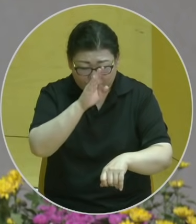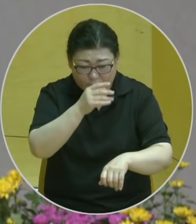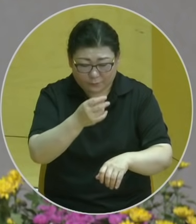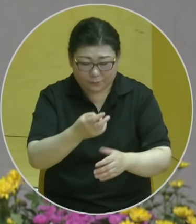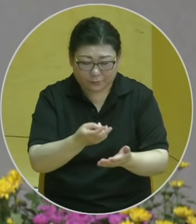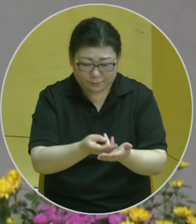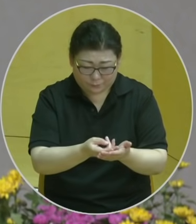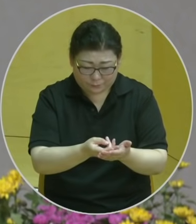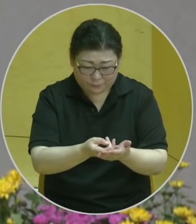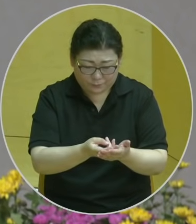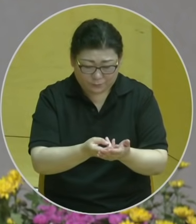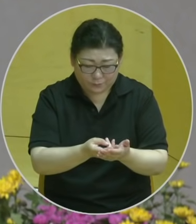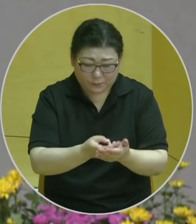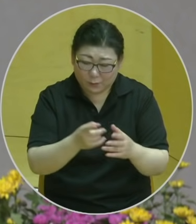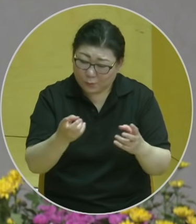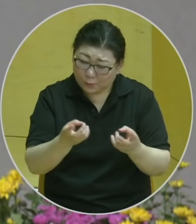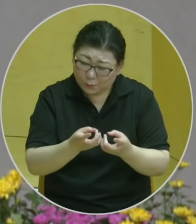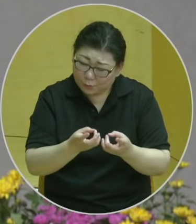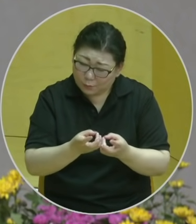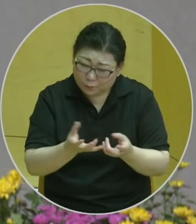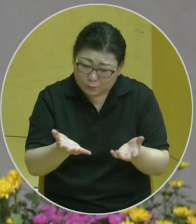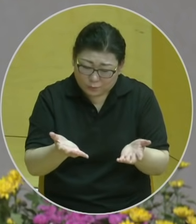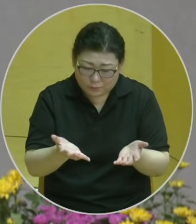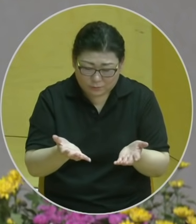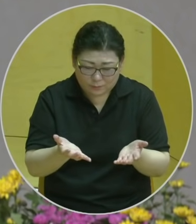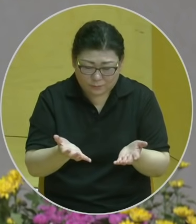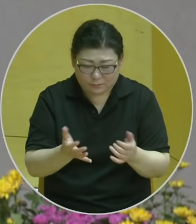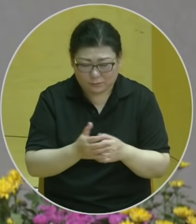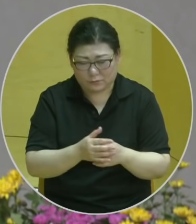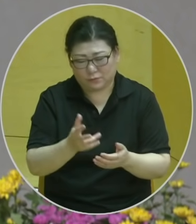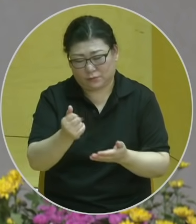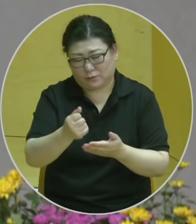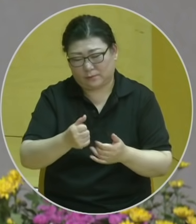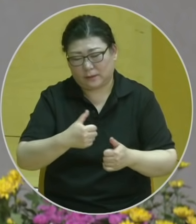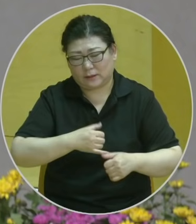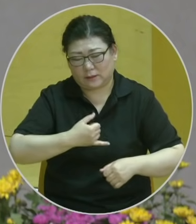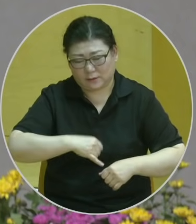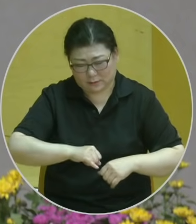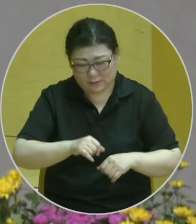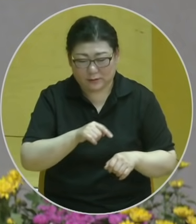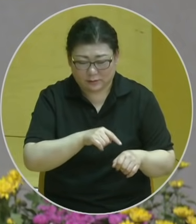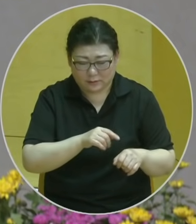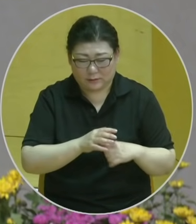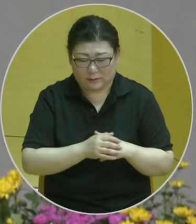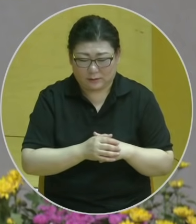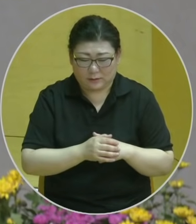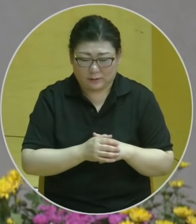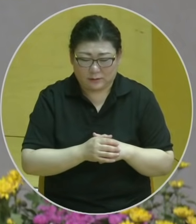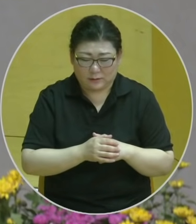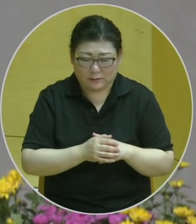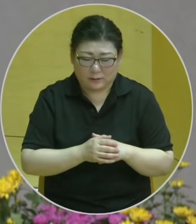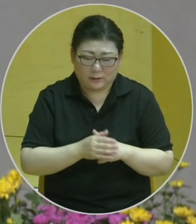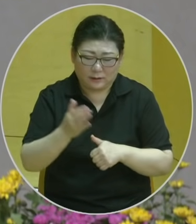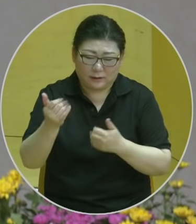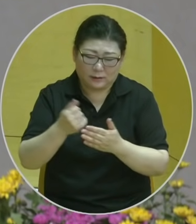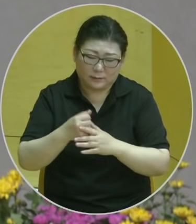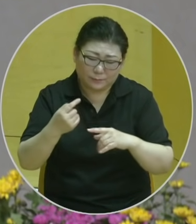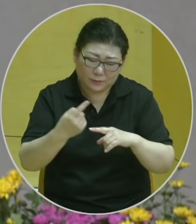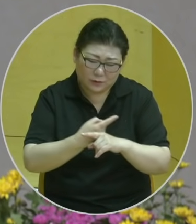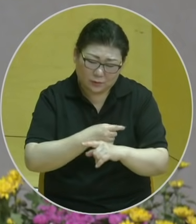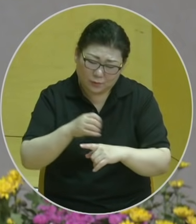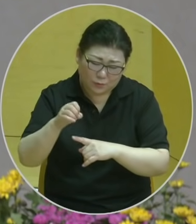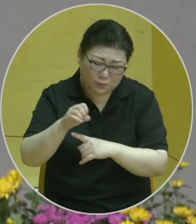하나님 어떻게 해야 될지 알지 못하는 주의 자녀들 위해 아버지여 주님의 하나님 치료의 광선을